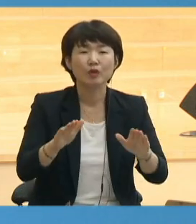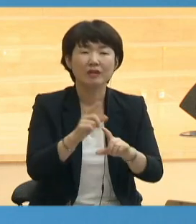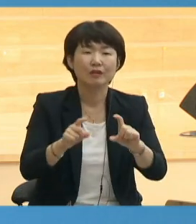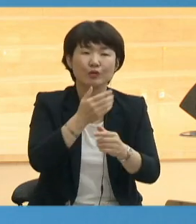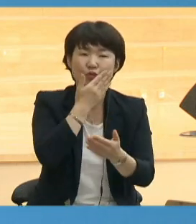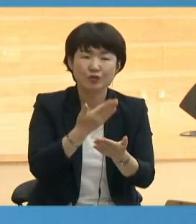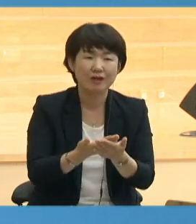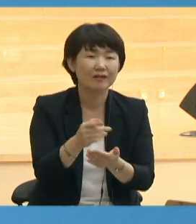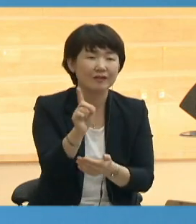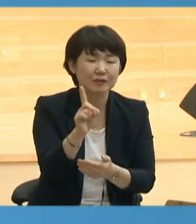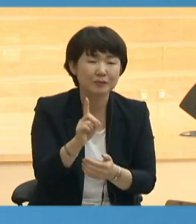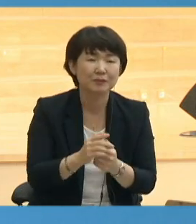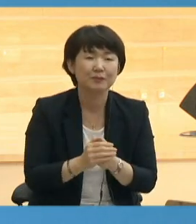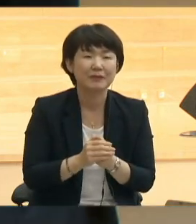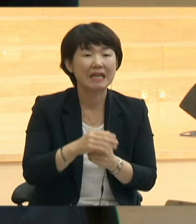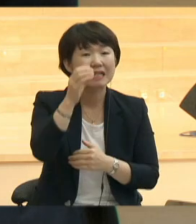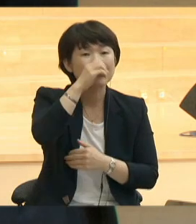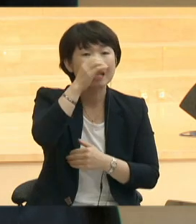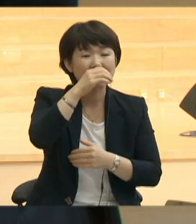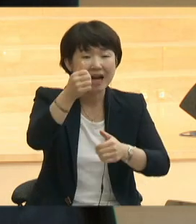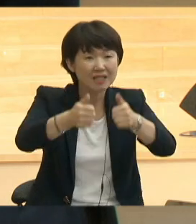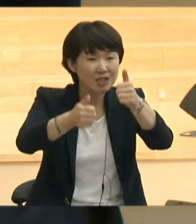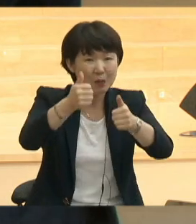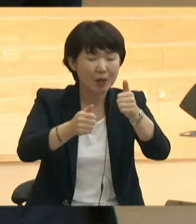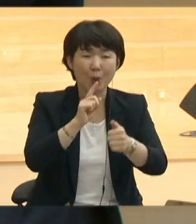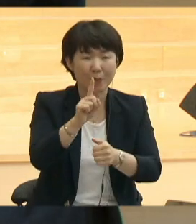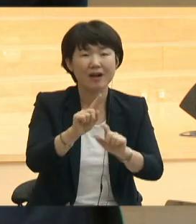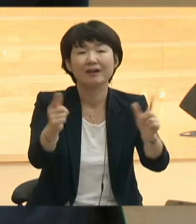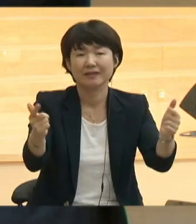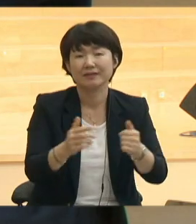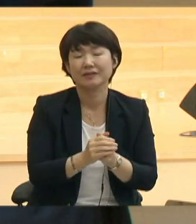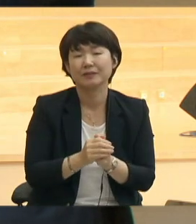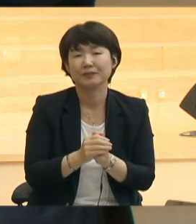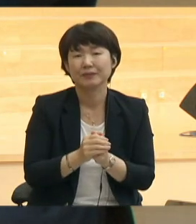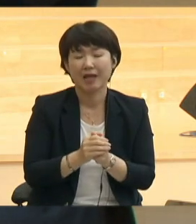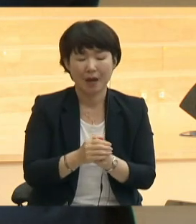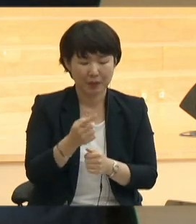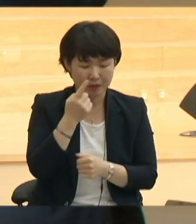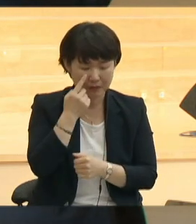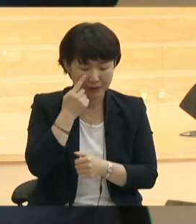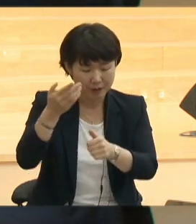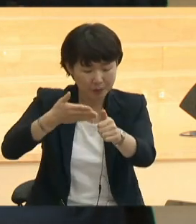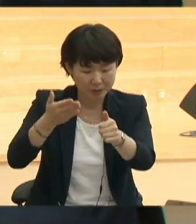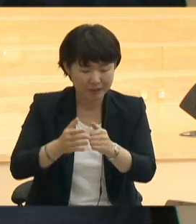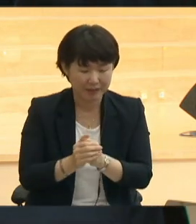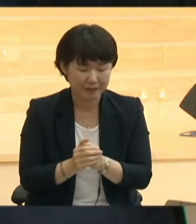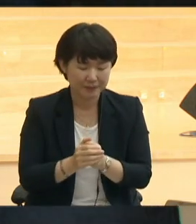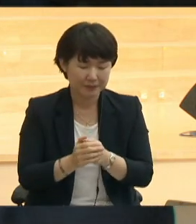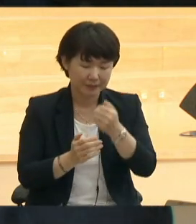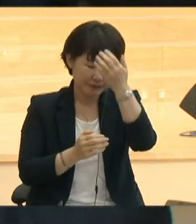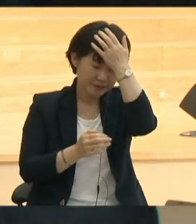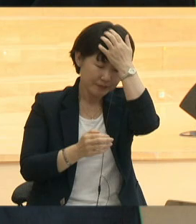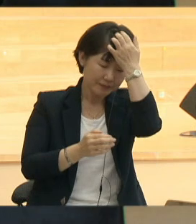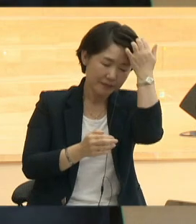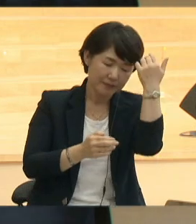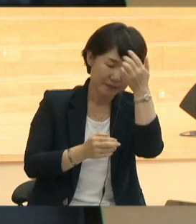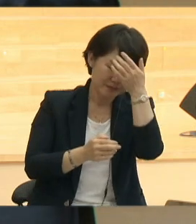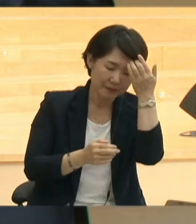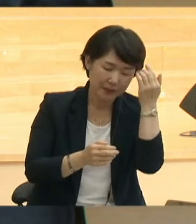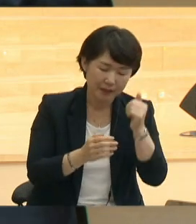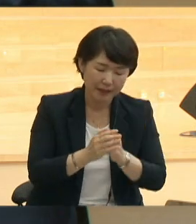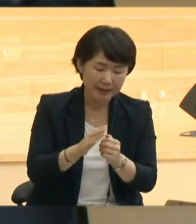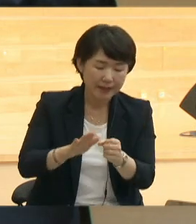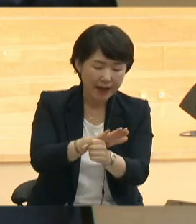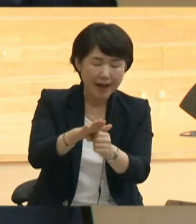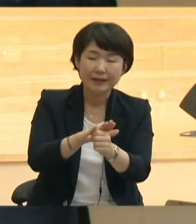뭐냐 그냥 시험이라 말하지 않았어요 자 보세요 여러분이 짧은 부제 지금 다시 보도록 하십시다 같이 함 볼까요 자 잘